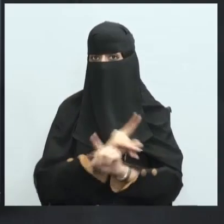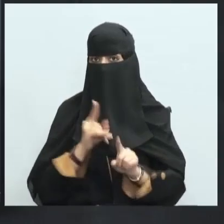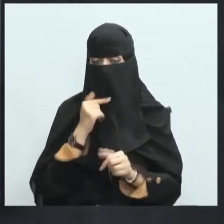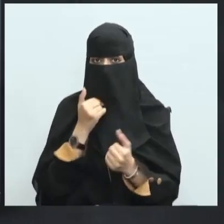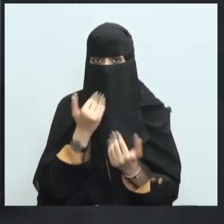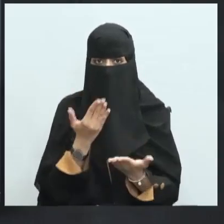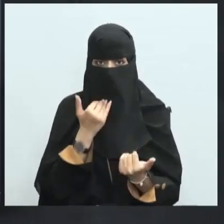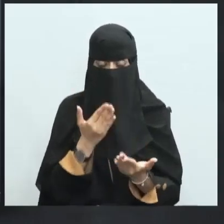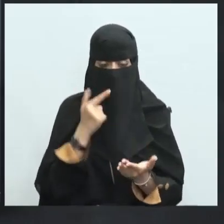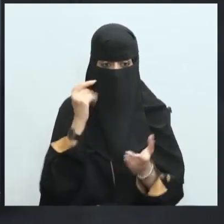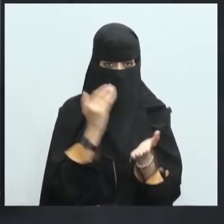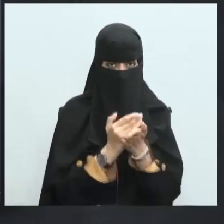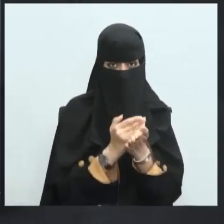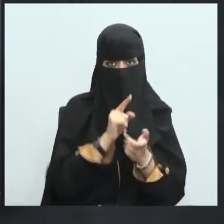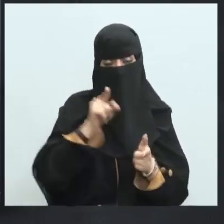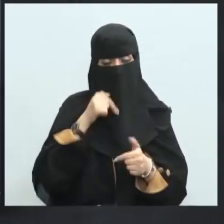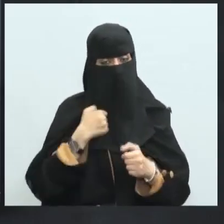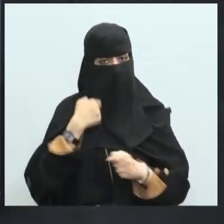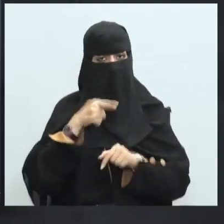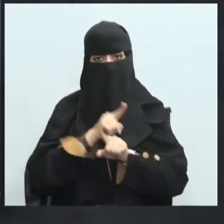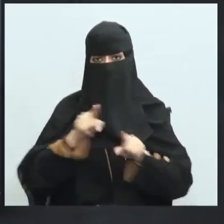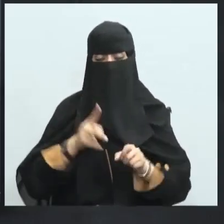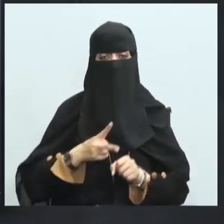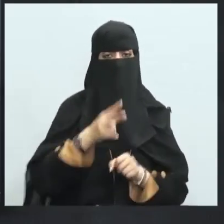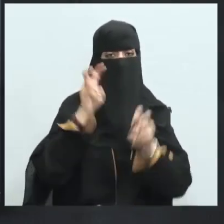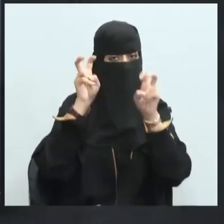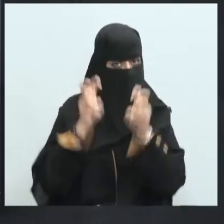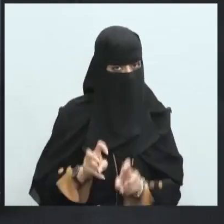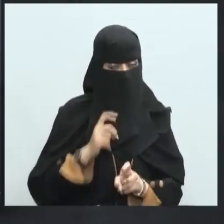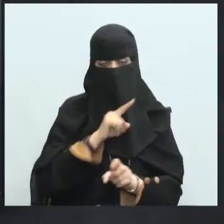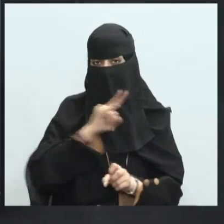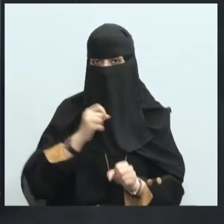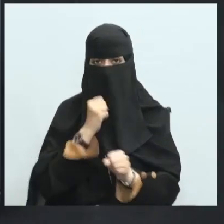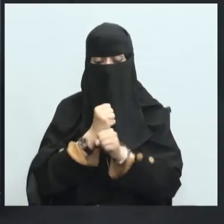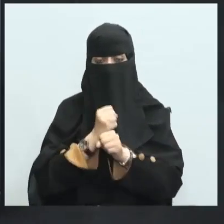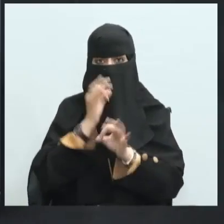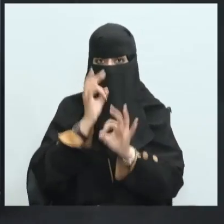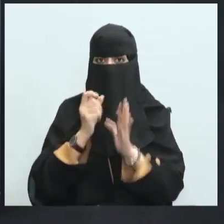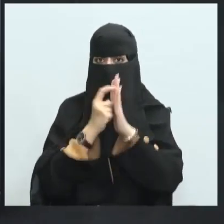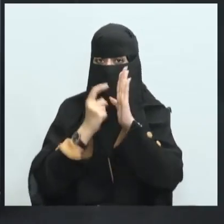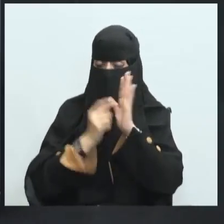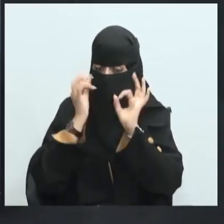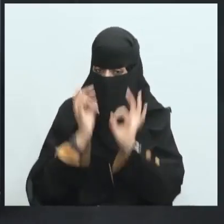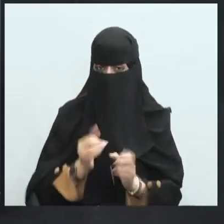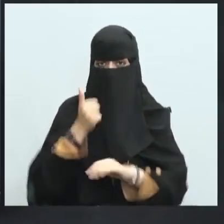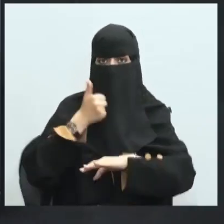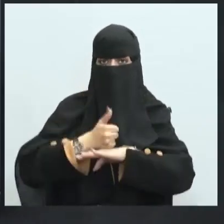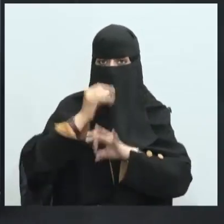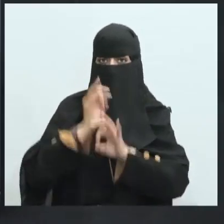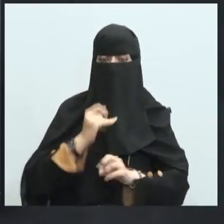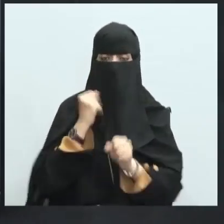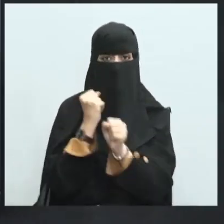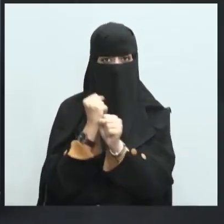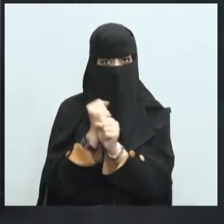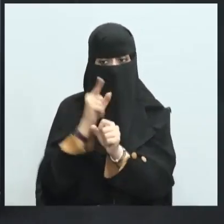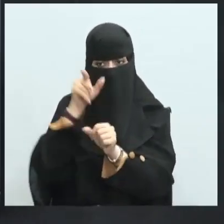الرخصه لا يستطيع ذلك الشخص ممارسه هذه المهنه لانه من المتطلبات الرئيسيه للعمل في